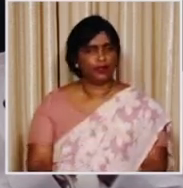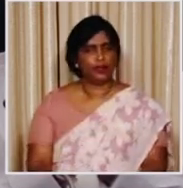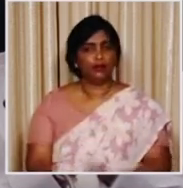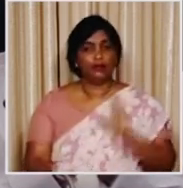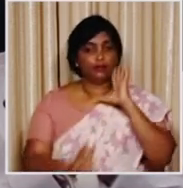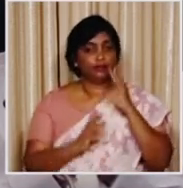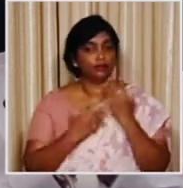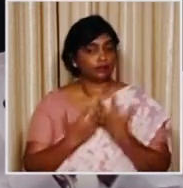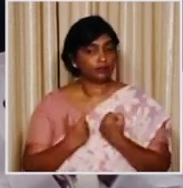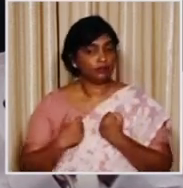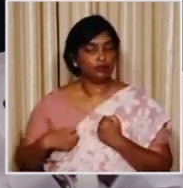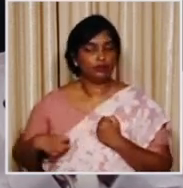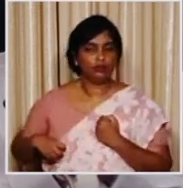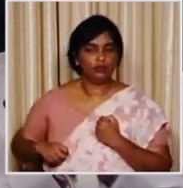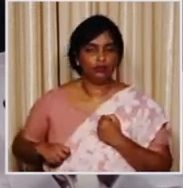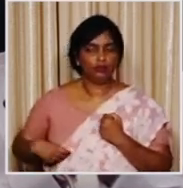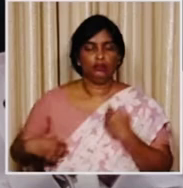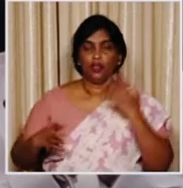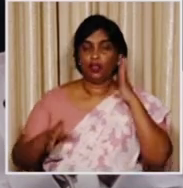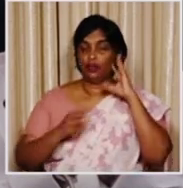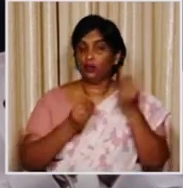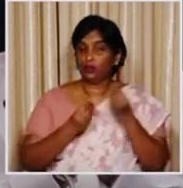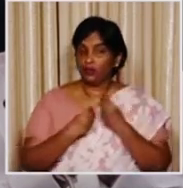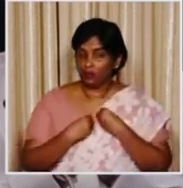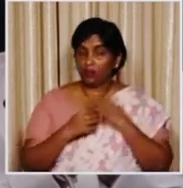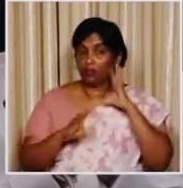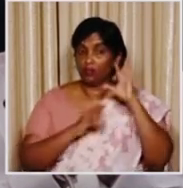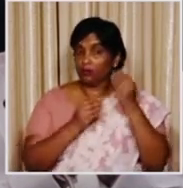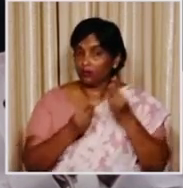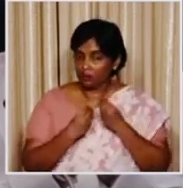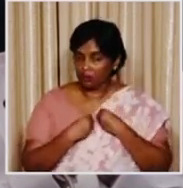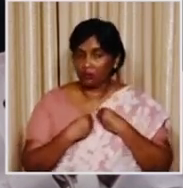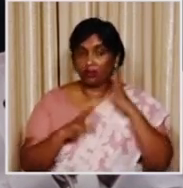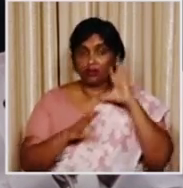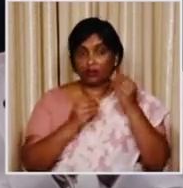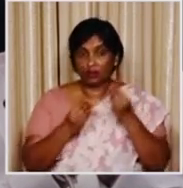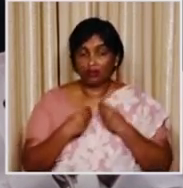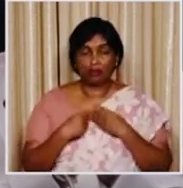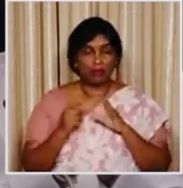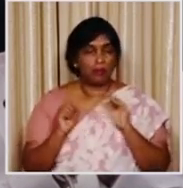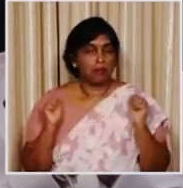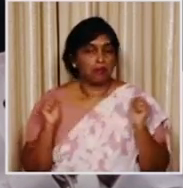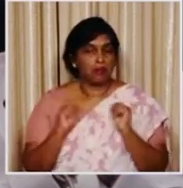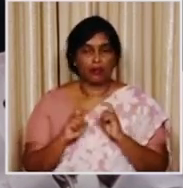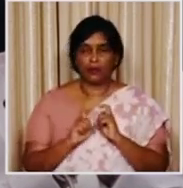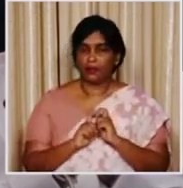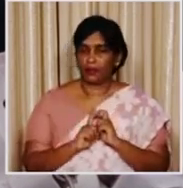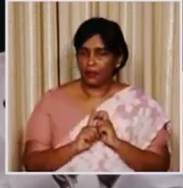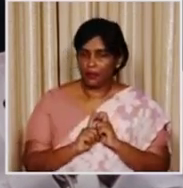තොරතුරු ලැබුණා, යම් තැනකින් තොරතුරු ආවා. තොරතුරු ආවට තොරතුරු ඇවිල්ලා එහෙම භයානක සිද්ධියක්